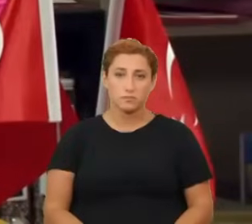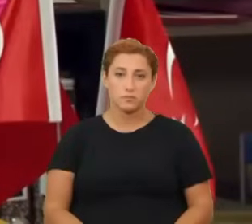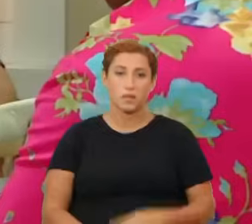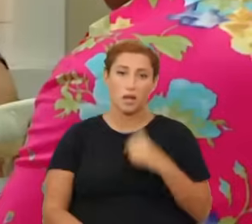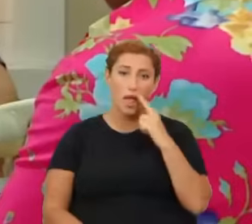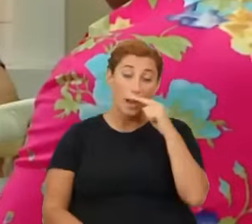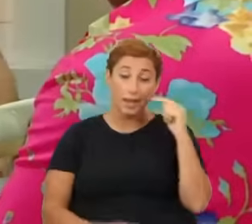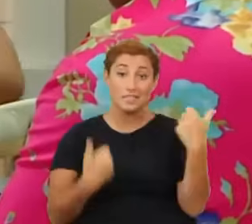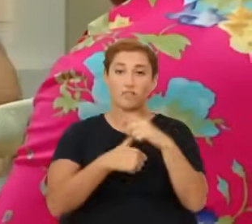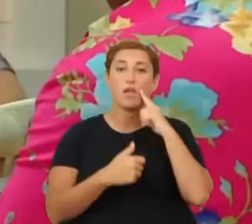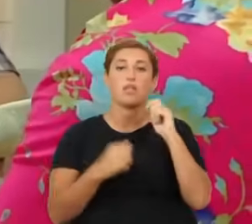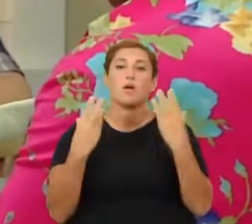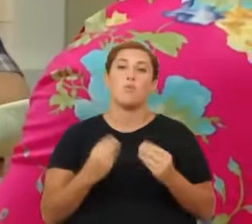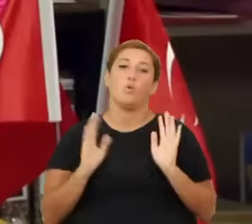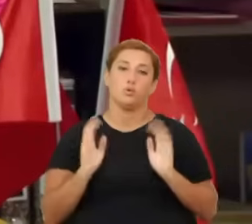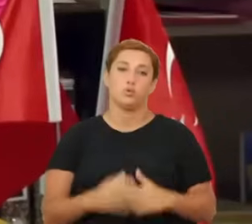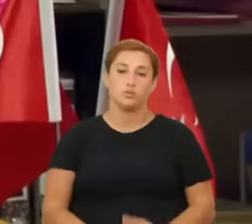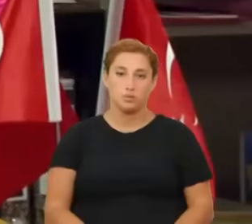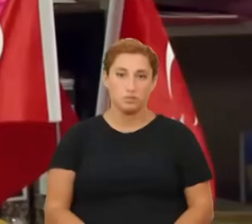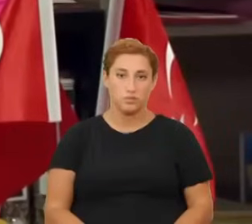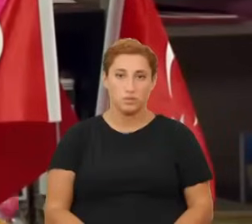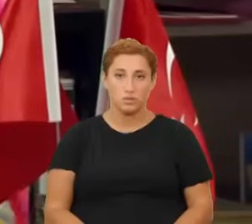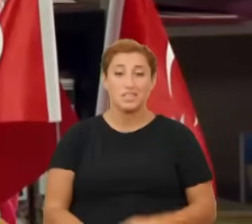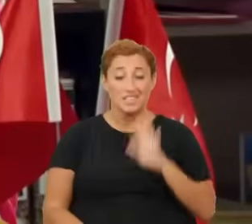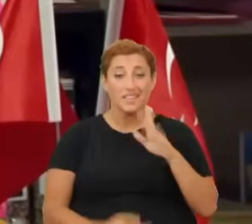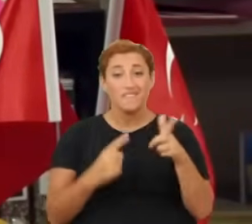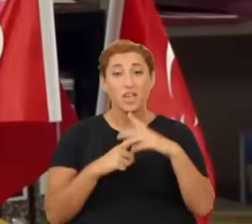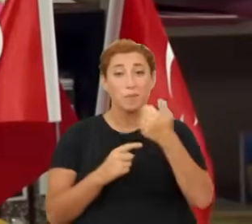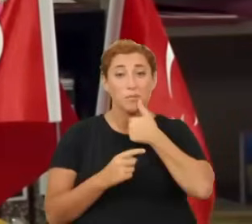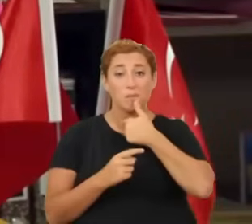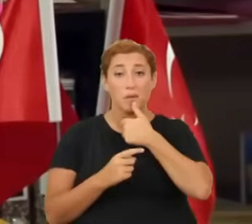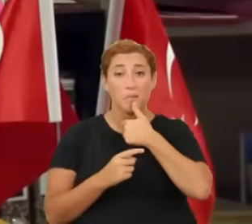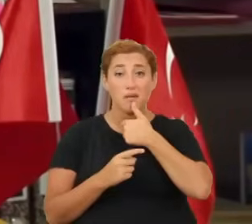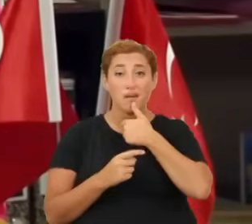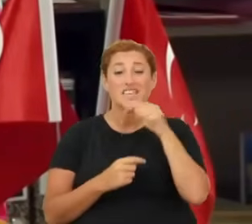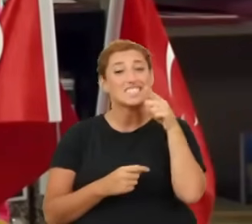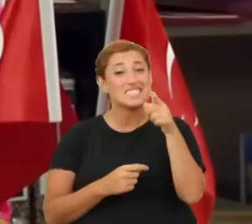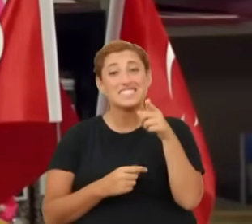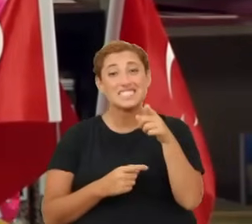Evet, erkeksin, evlenince adam olunuyor. Evet. İşte Fehmi baba,